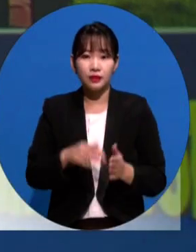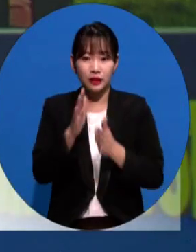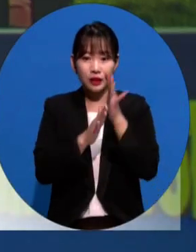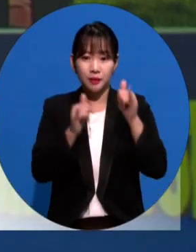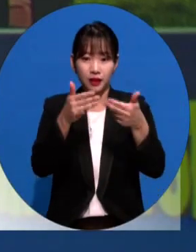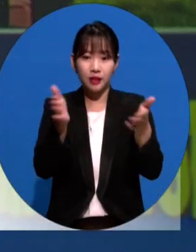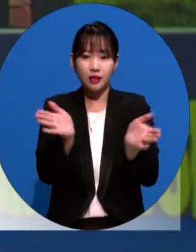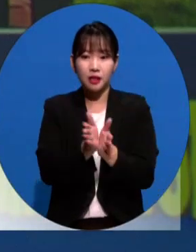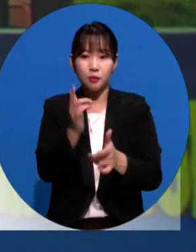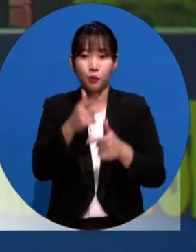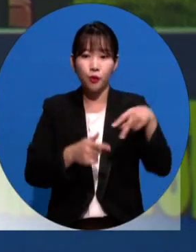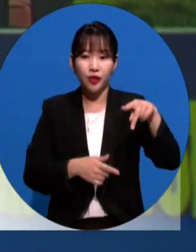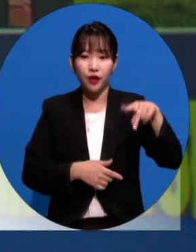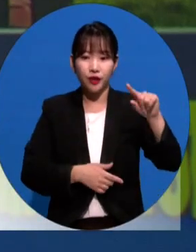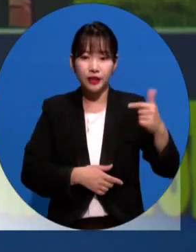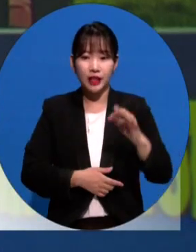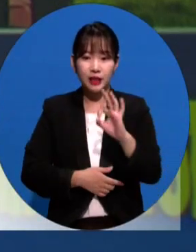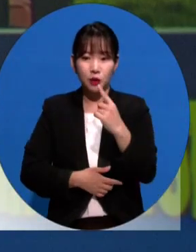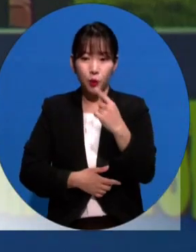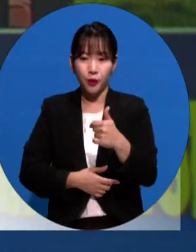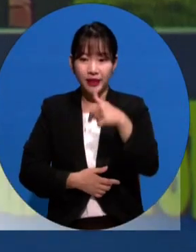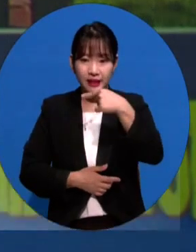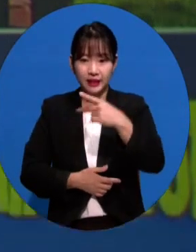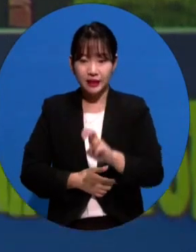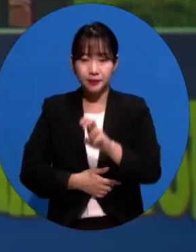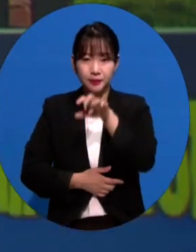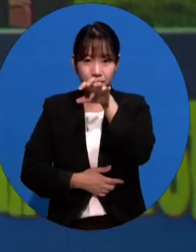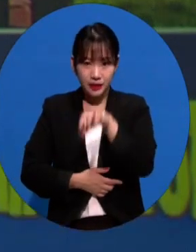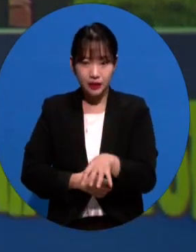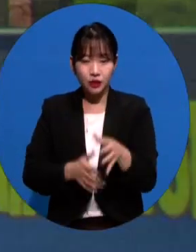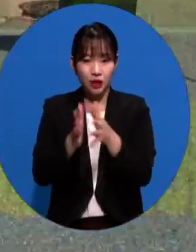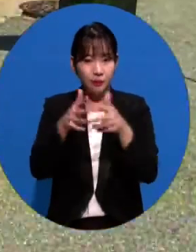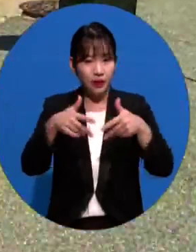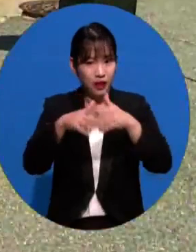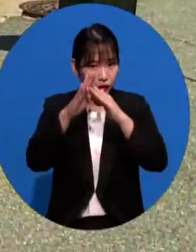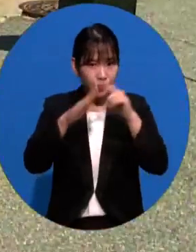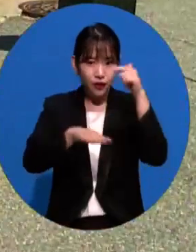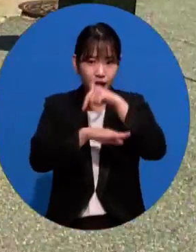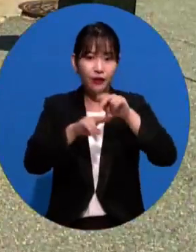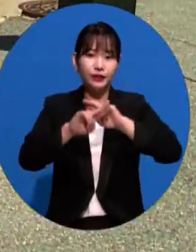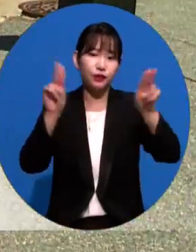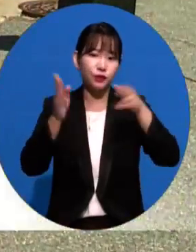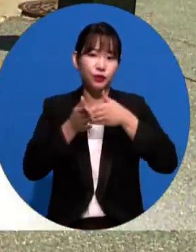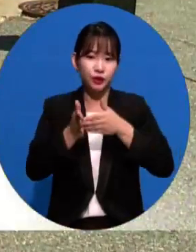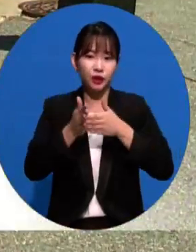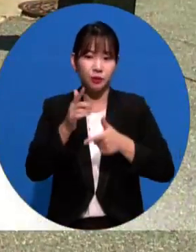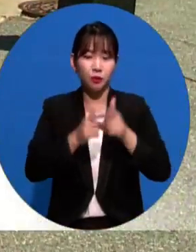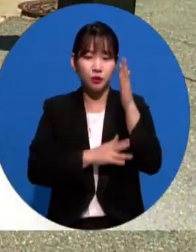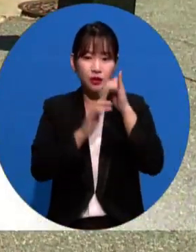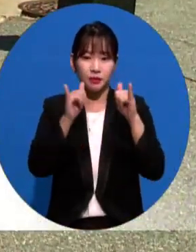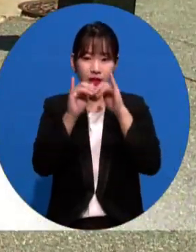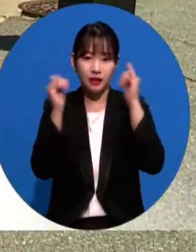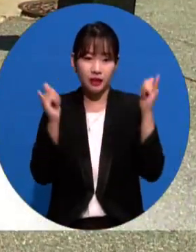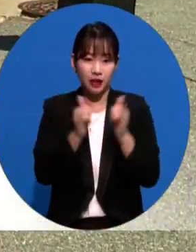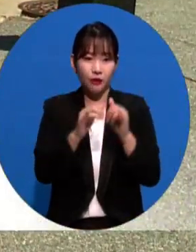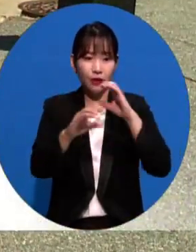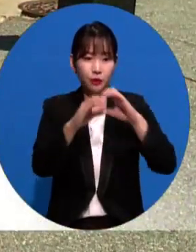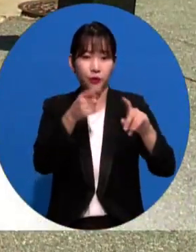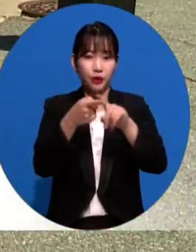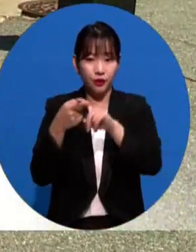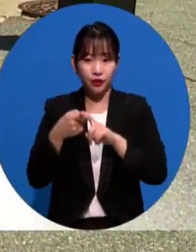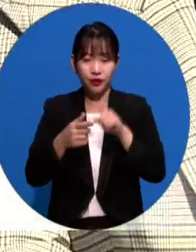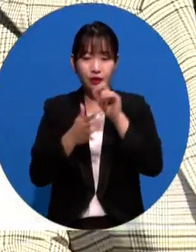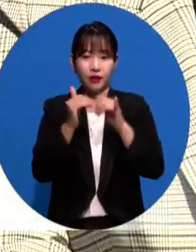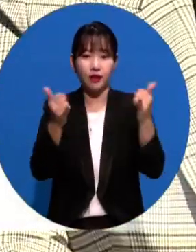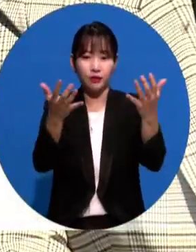시민단체들이 목포 서산 온금지구 아파트 건설 계획 철회를 촉구했습니다. 목포 시민사회 소통과 연대는